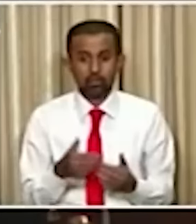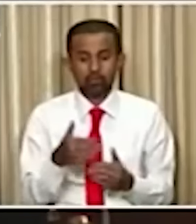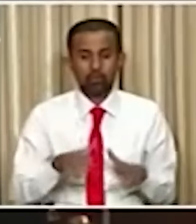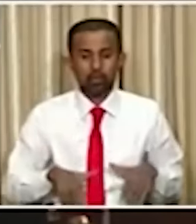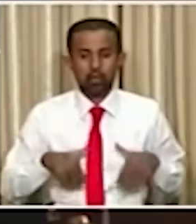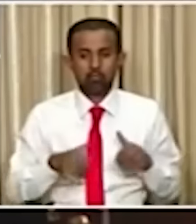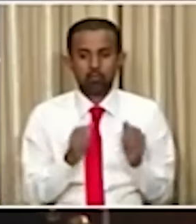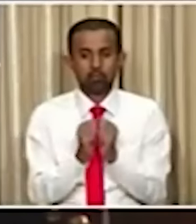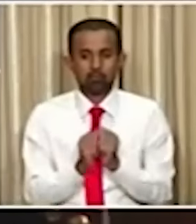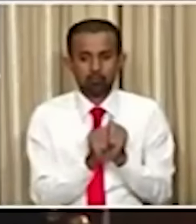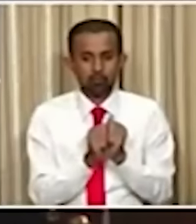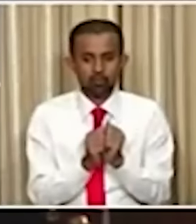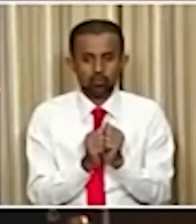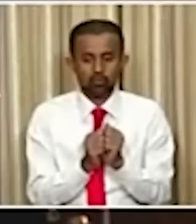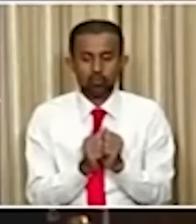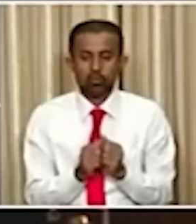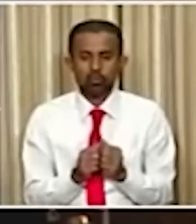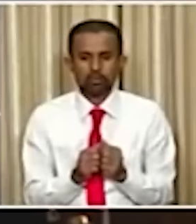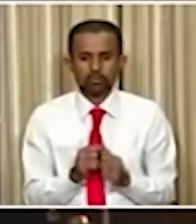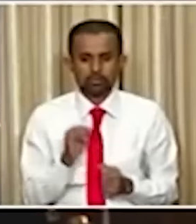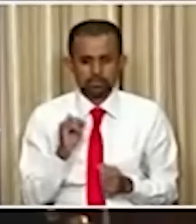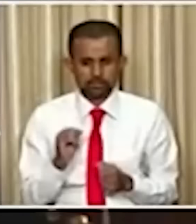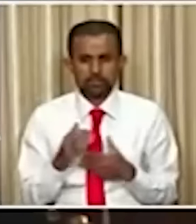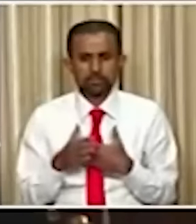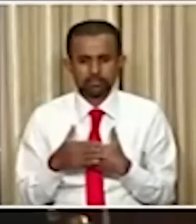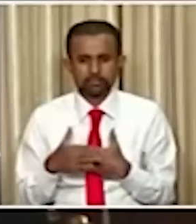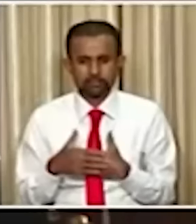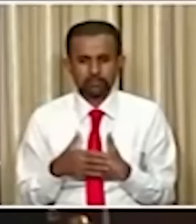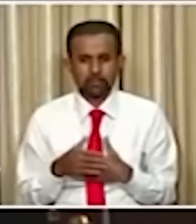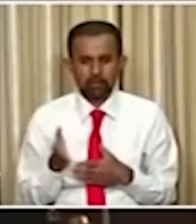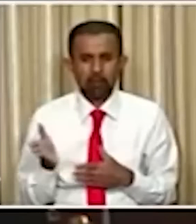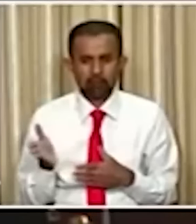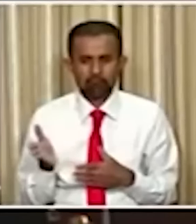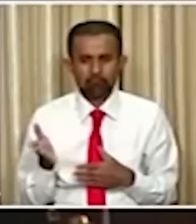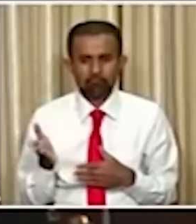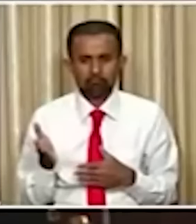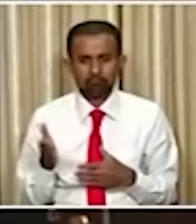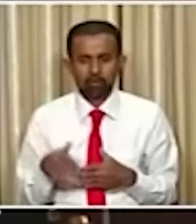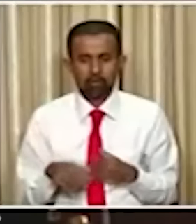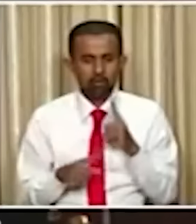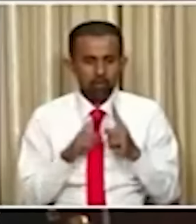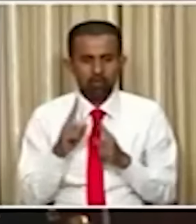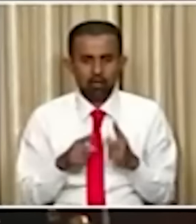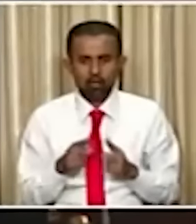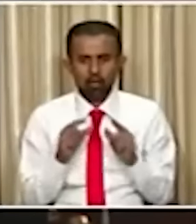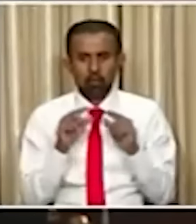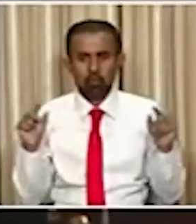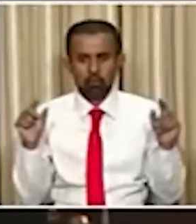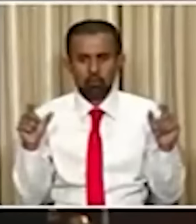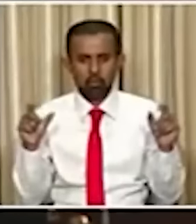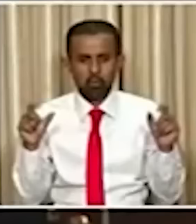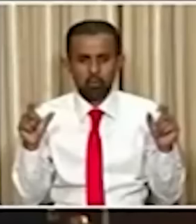katayutu pilibandawa mona tarang amihiri addakimakata ohuta lakwenawada kiyala. Ada me saakatcha karana maatrukawa